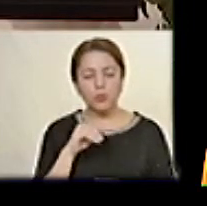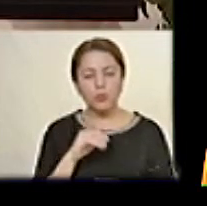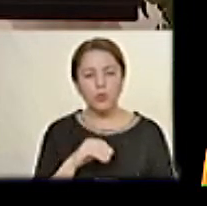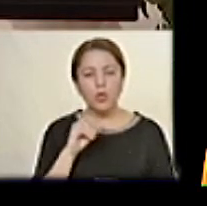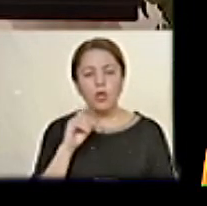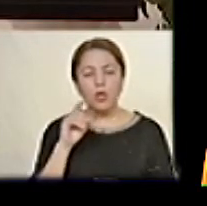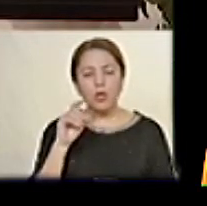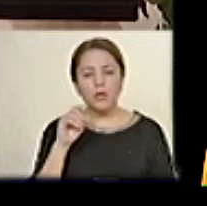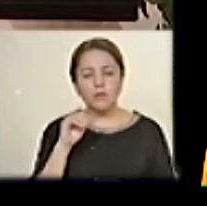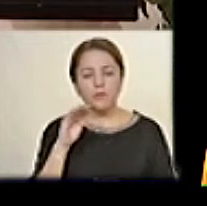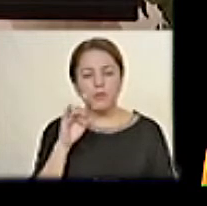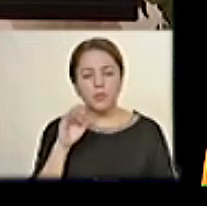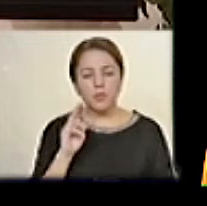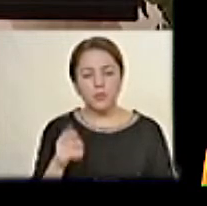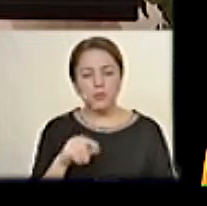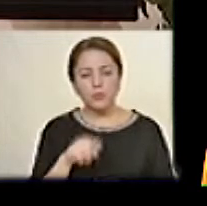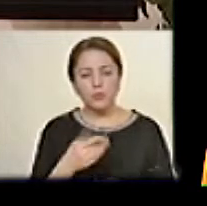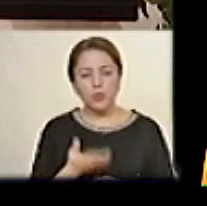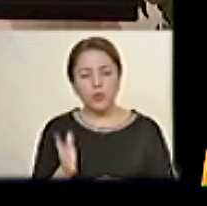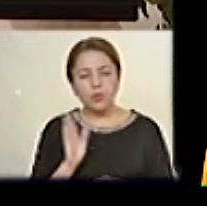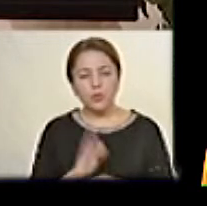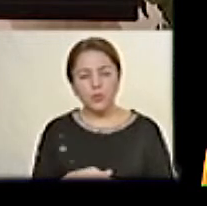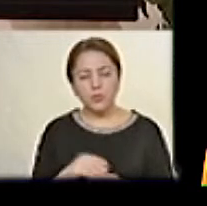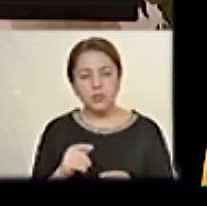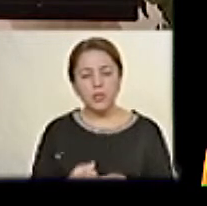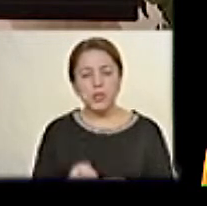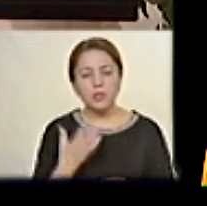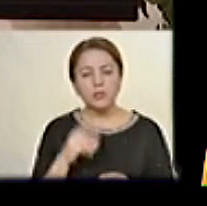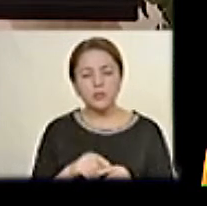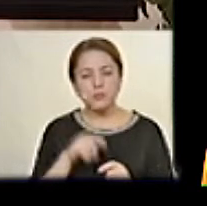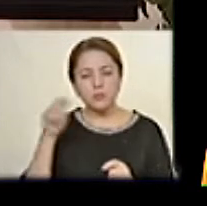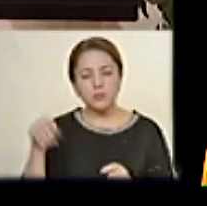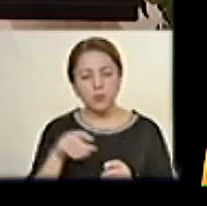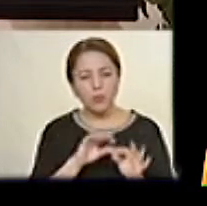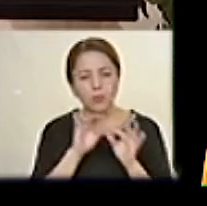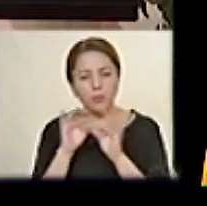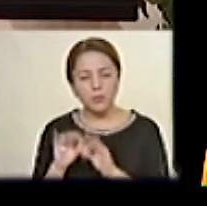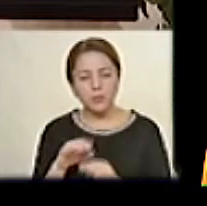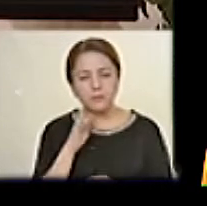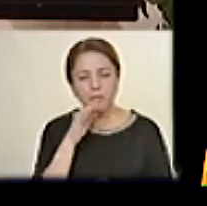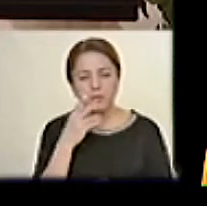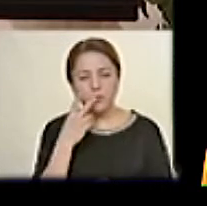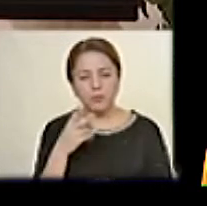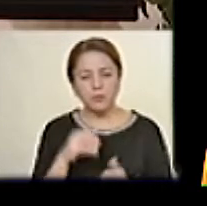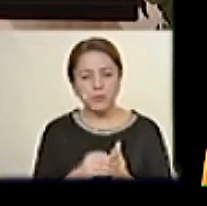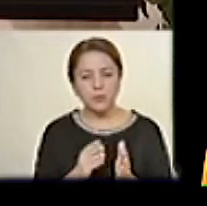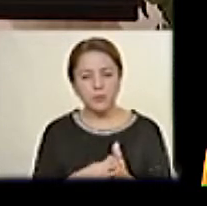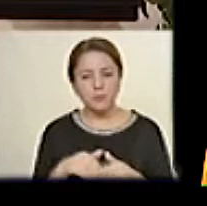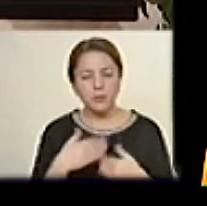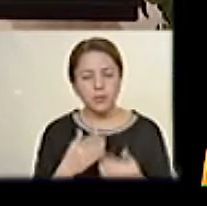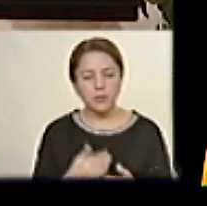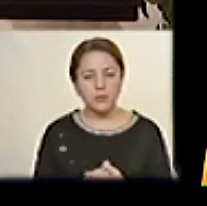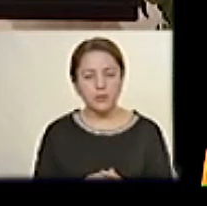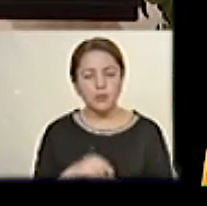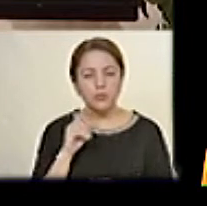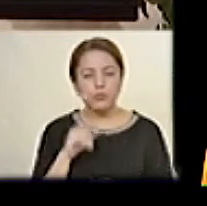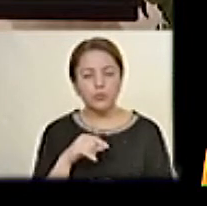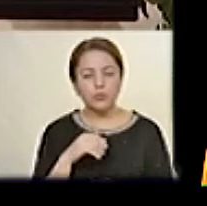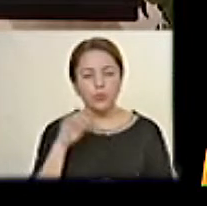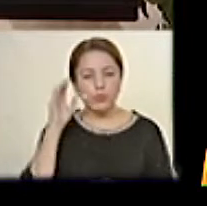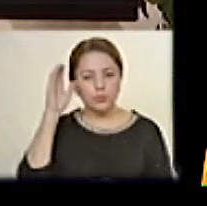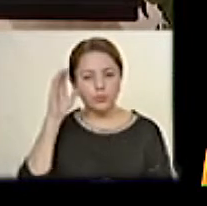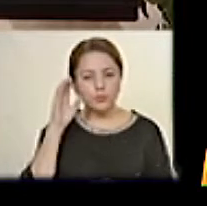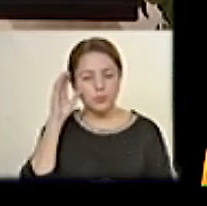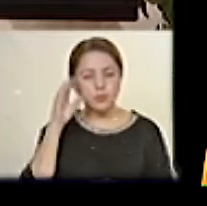qancha masofaga tashilishi, hajmi, kemada tashish vaqt miqdoriga ko'ra belgilanadi. Demak, ana shu